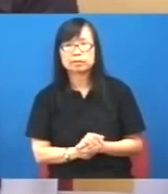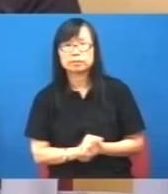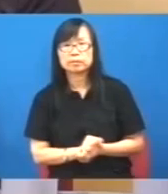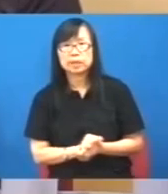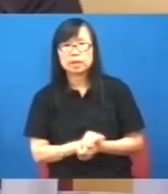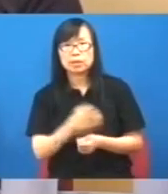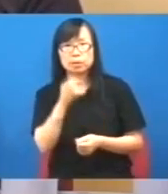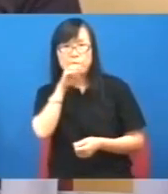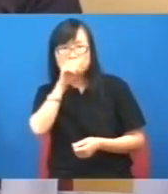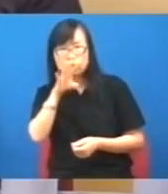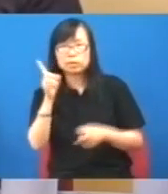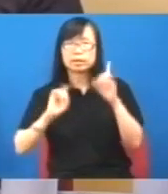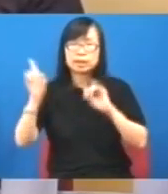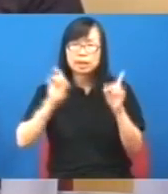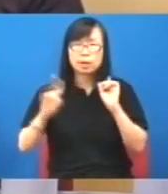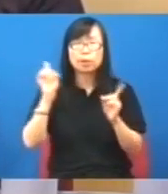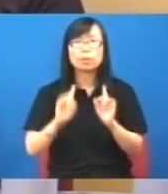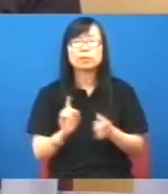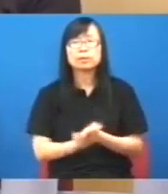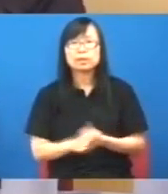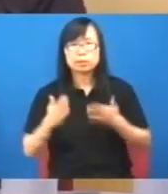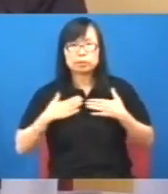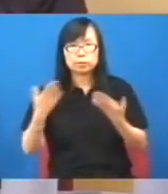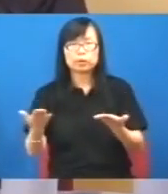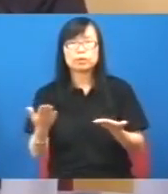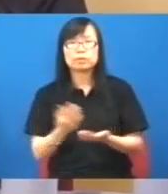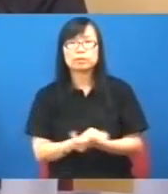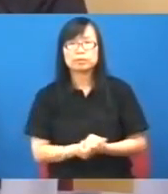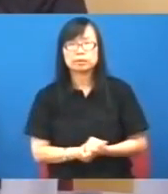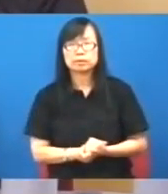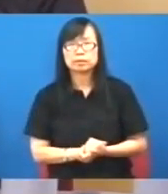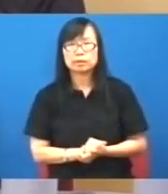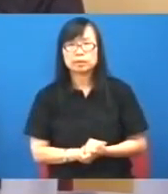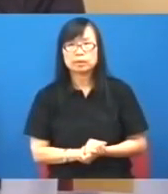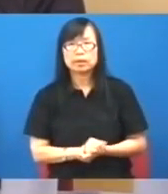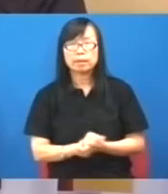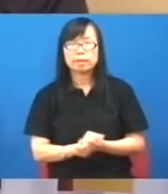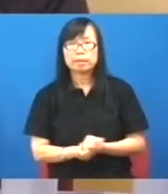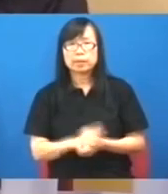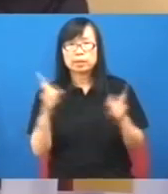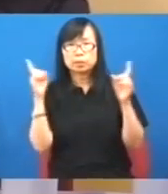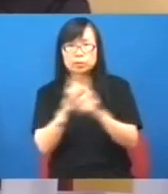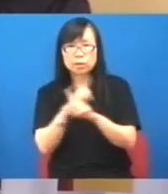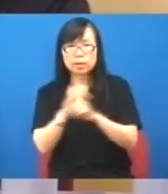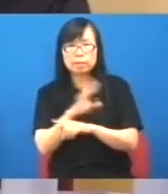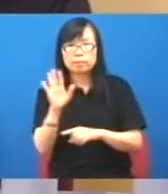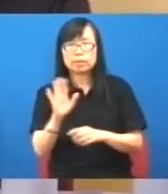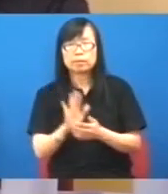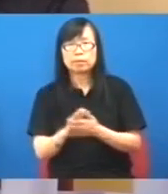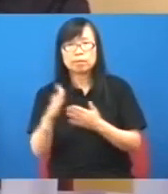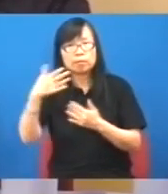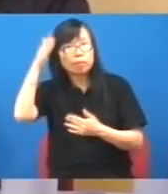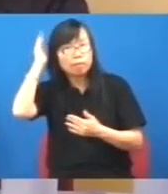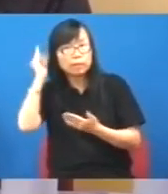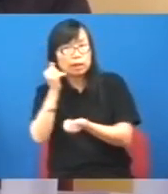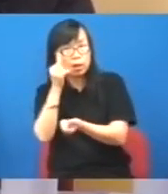嘅言論自由，你要為呢個言論自由付出嘅代價啊嘛，喺呢個問題上面，呢個代價唔係劉曉波嘅代價，唔係